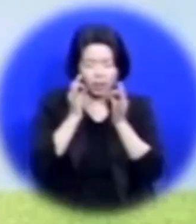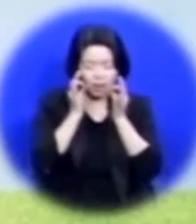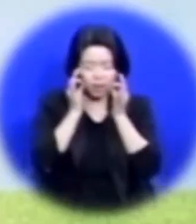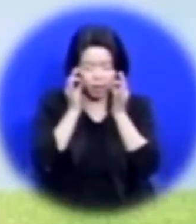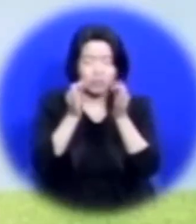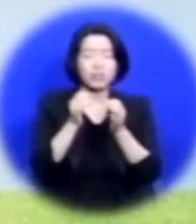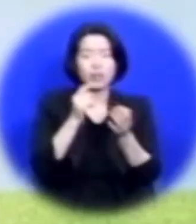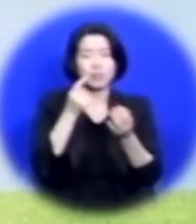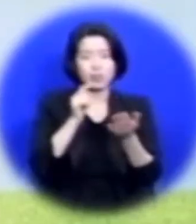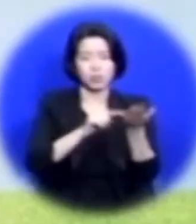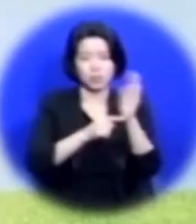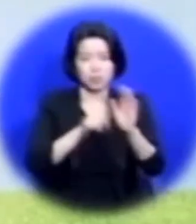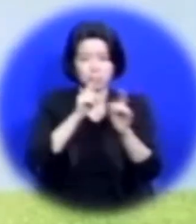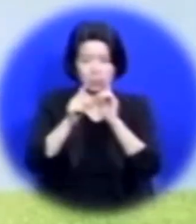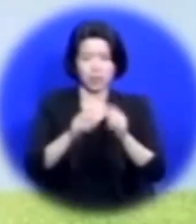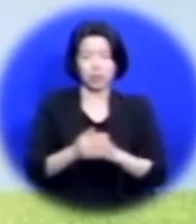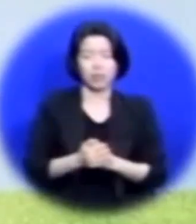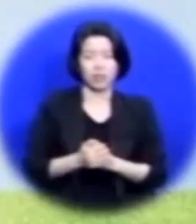거죠